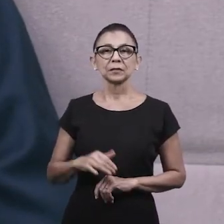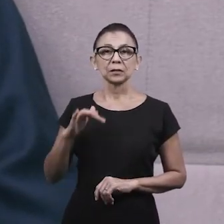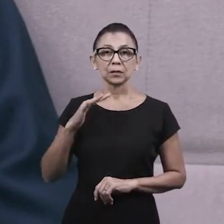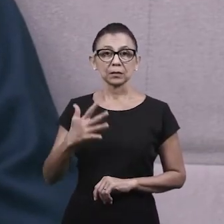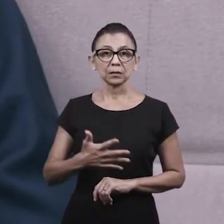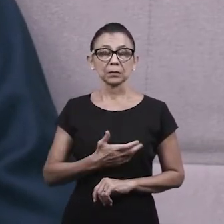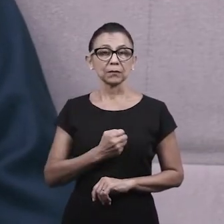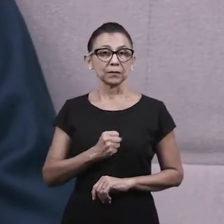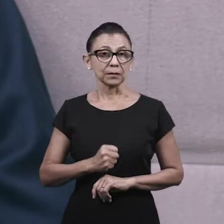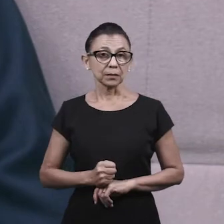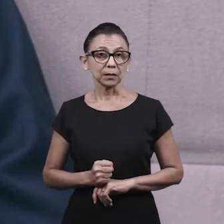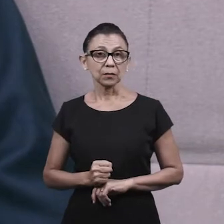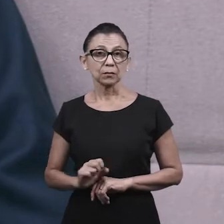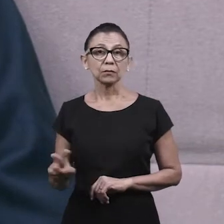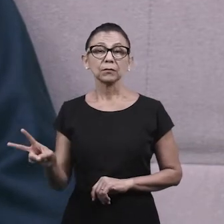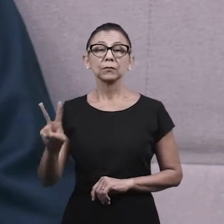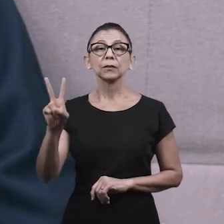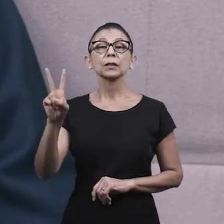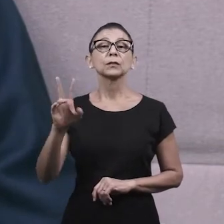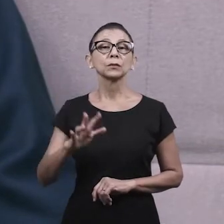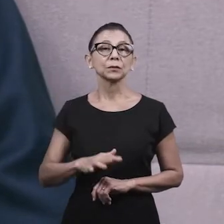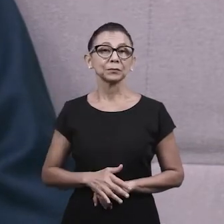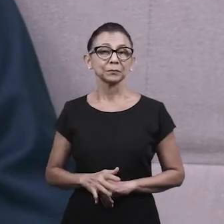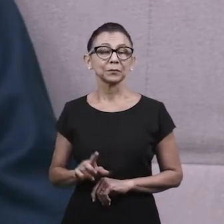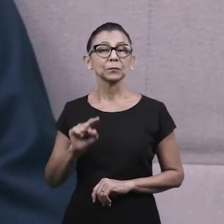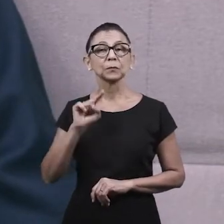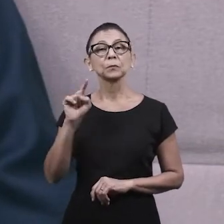reçoit par la grâce de Dieu.